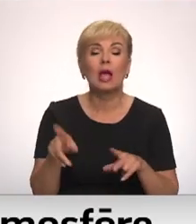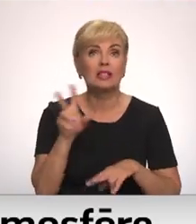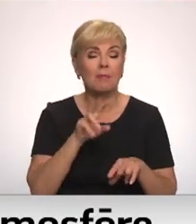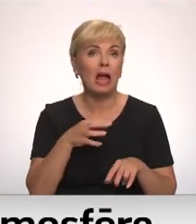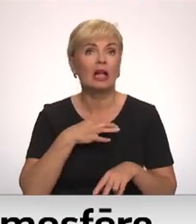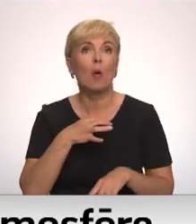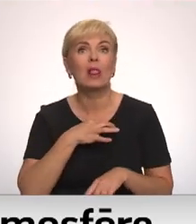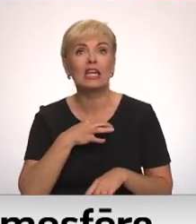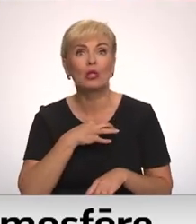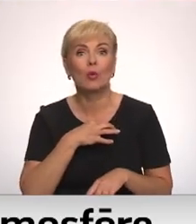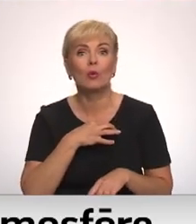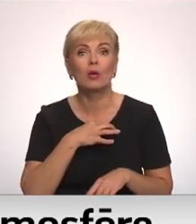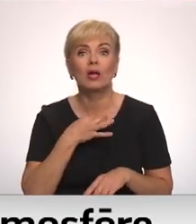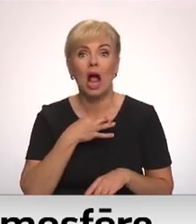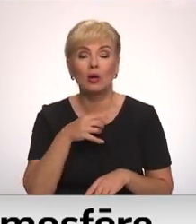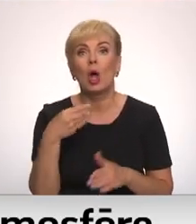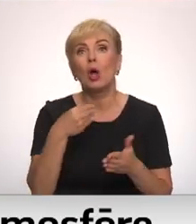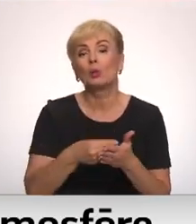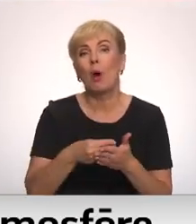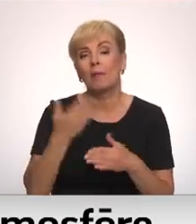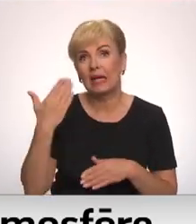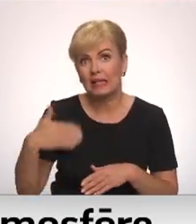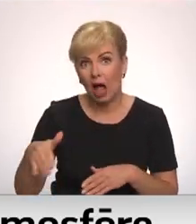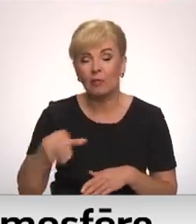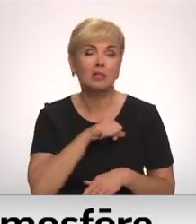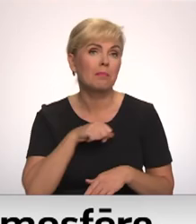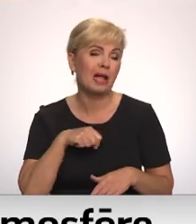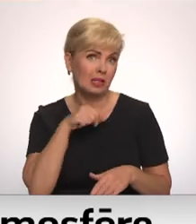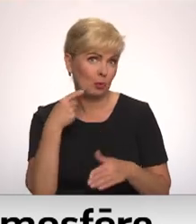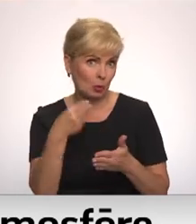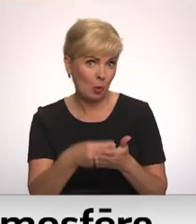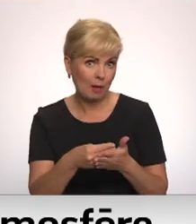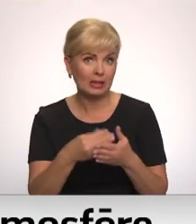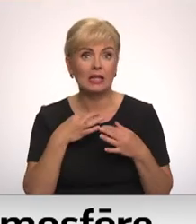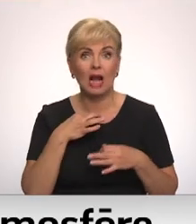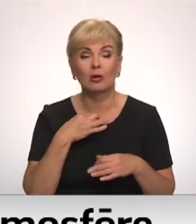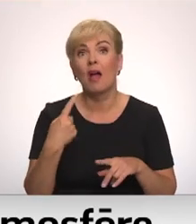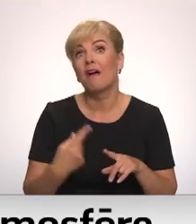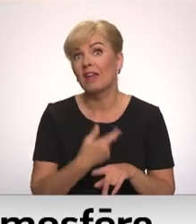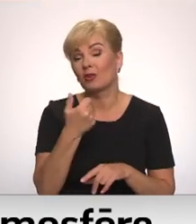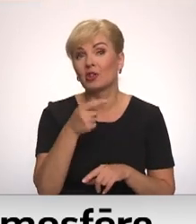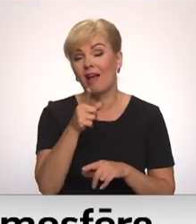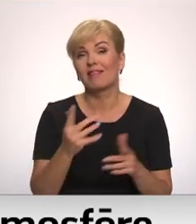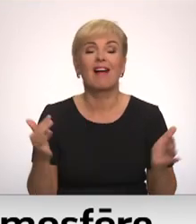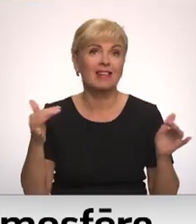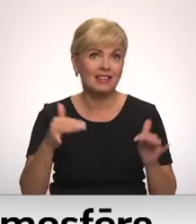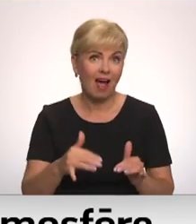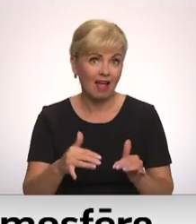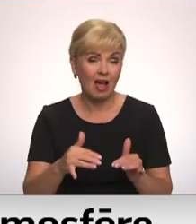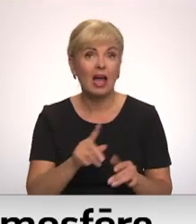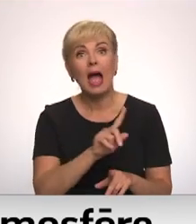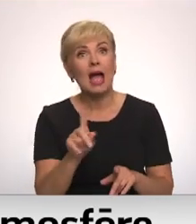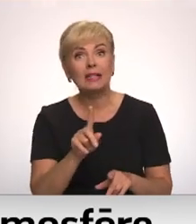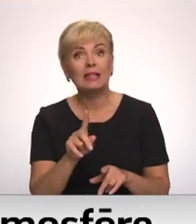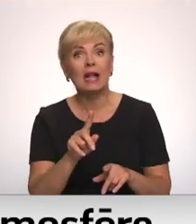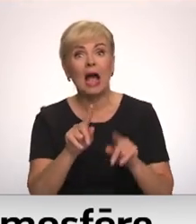krāklu, mēs nopirkām dēlam. Es arī pats sev gribu linu krāklu savu. Vienreiz gadā tikai tāda sanā. Ir arī tā